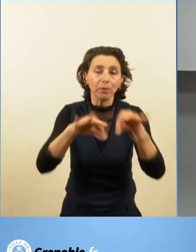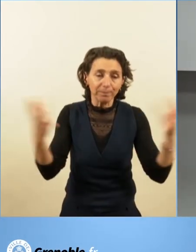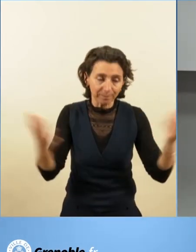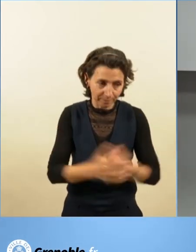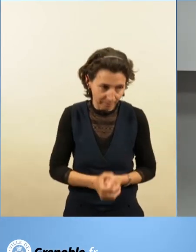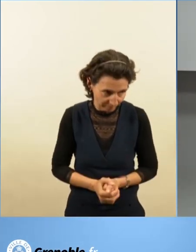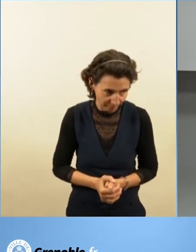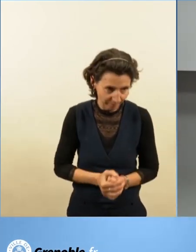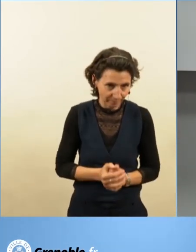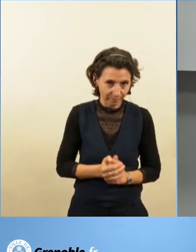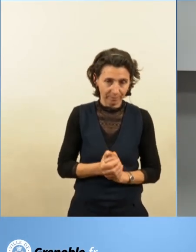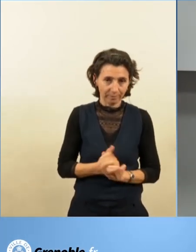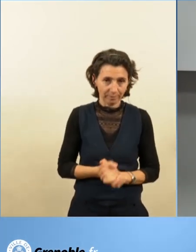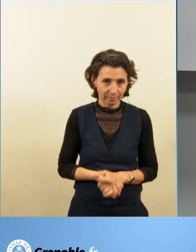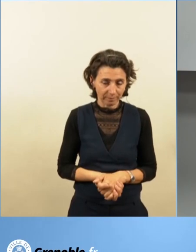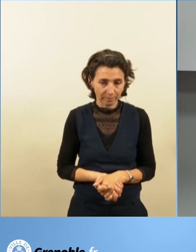alors